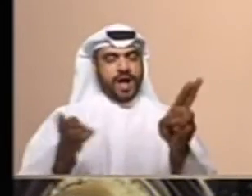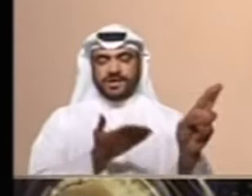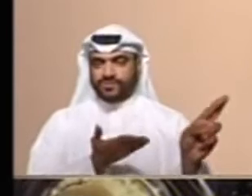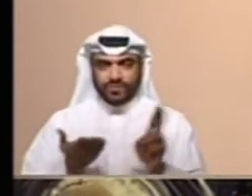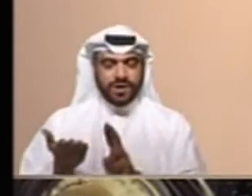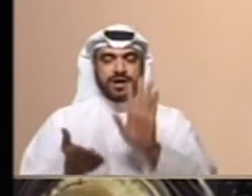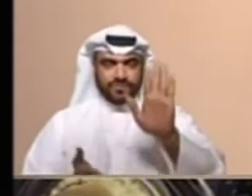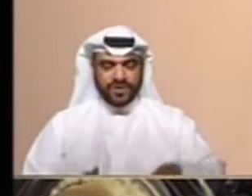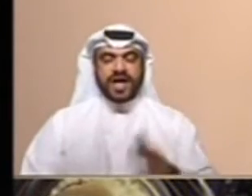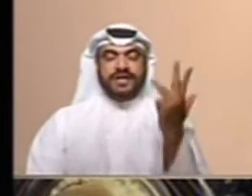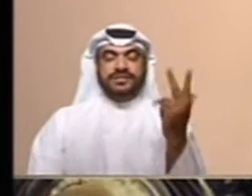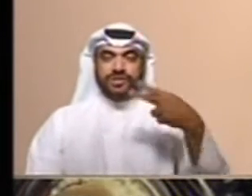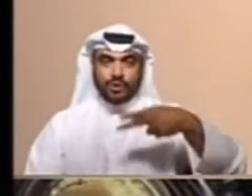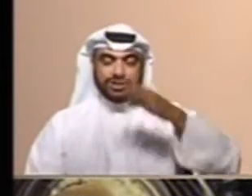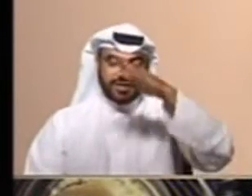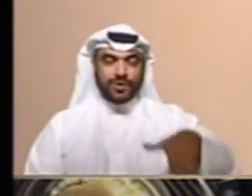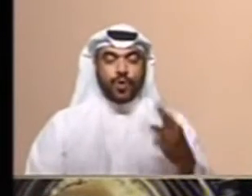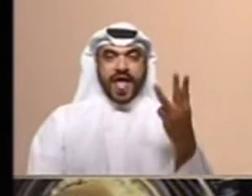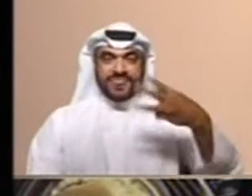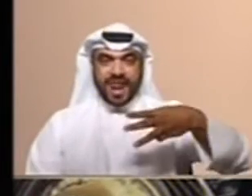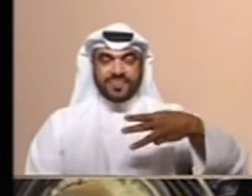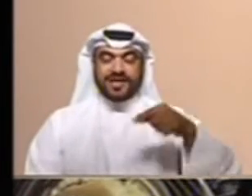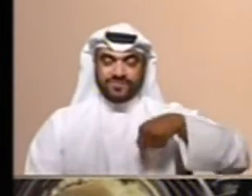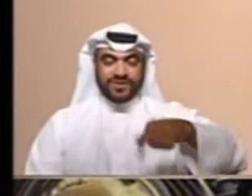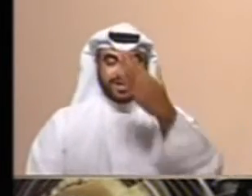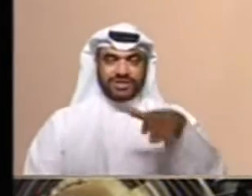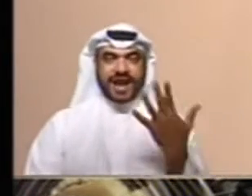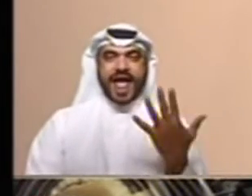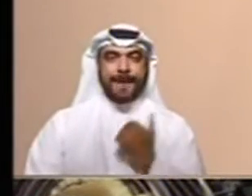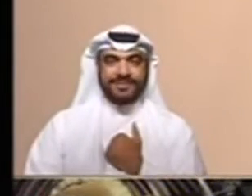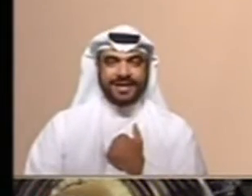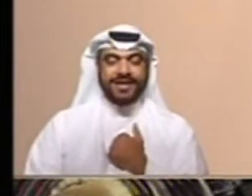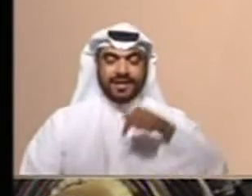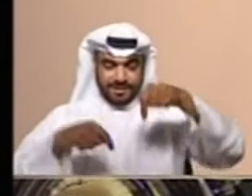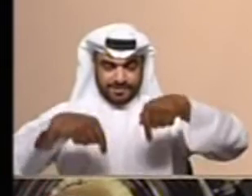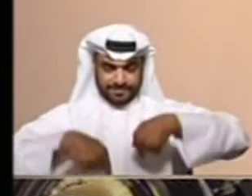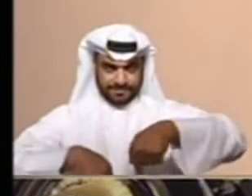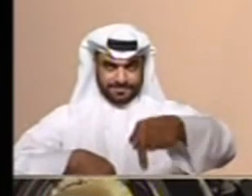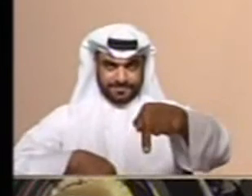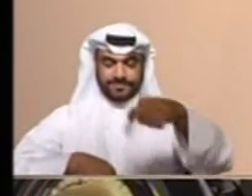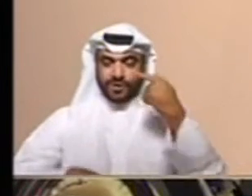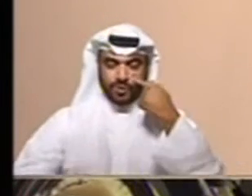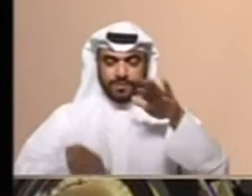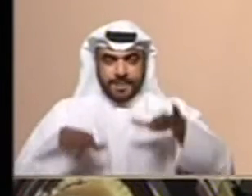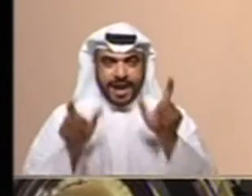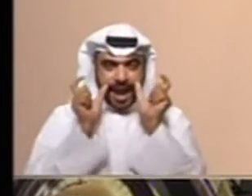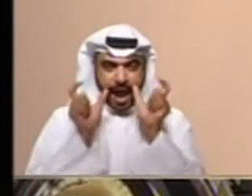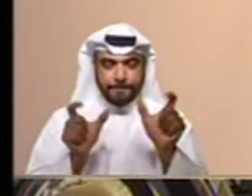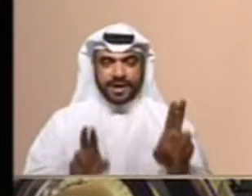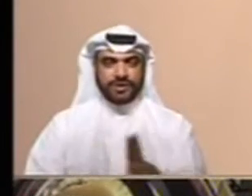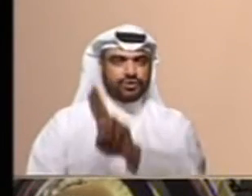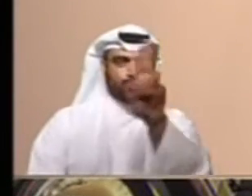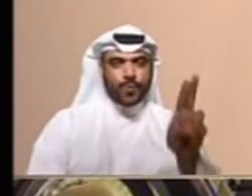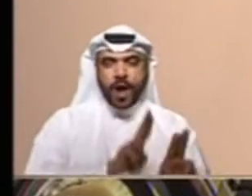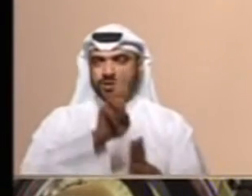يوم 29 و30 و1 مايو. ما زلنا حقيقة في إطار مناقشة